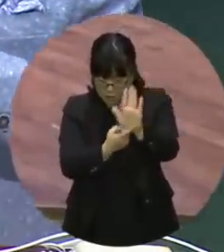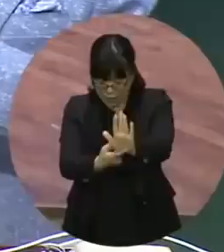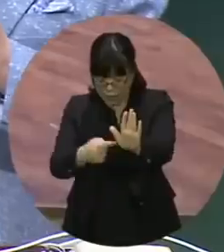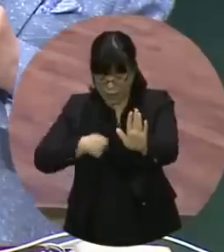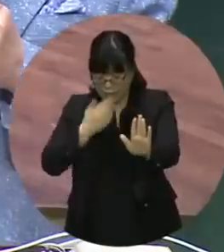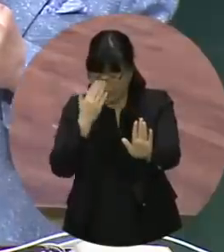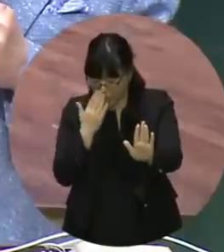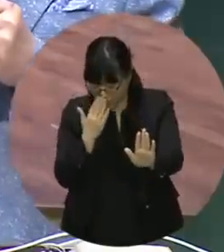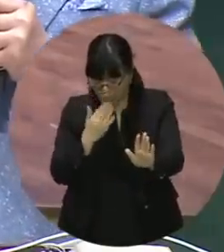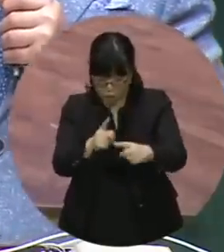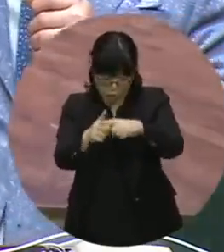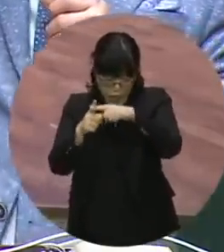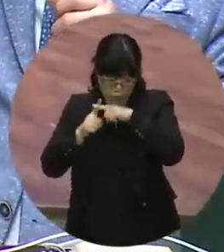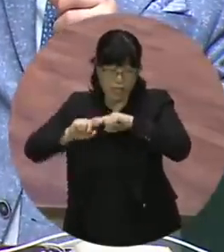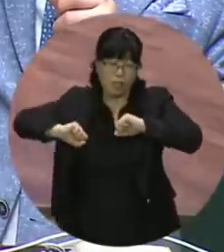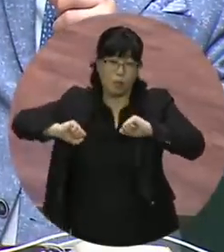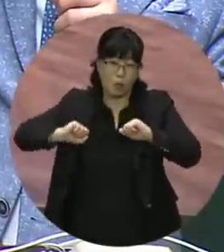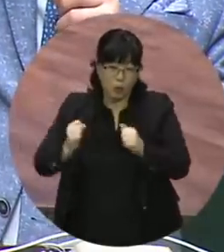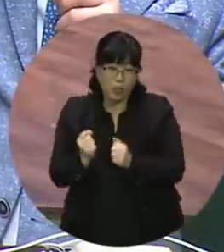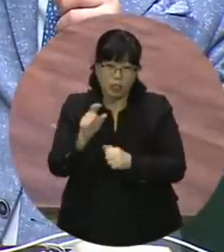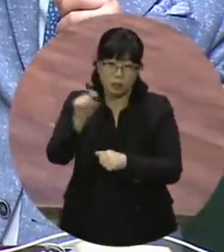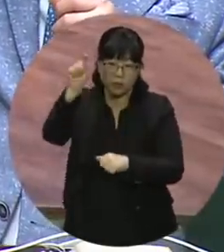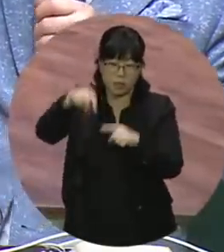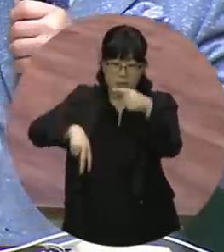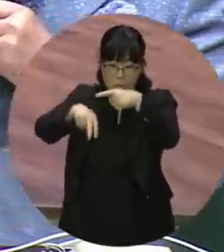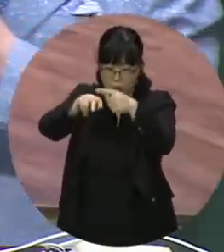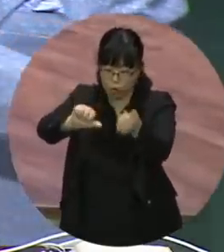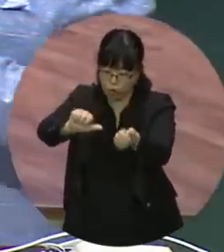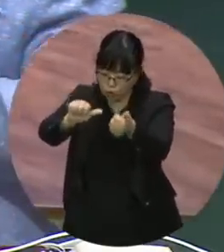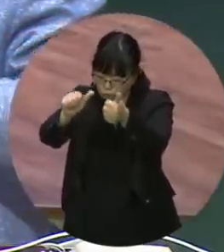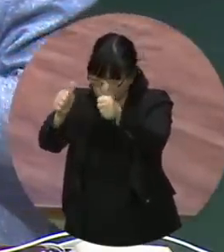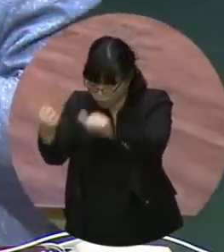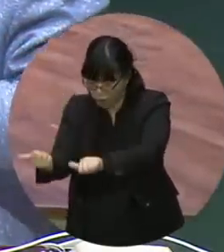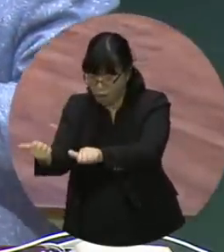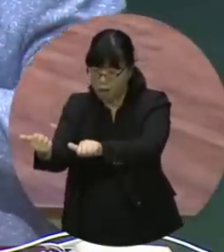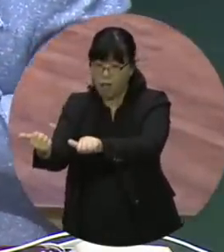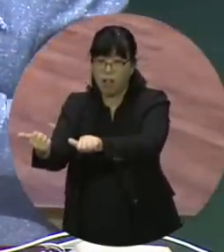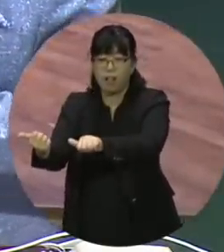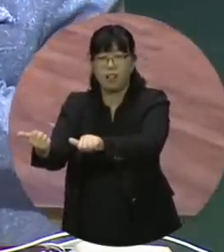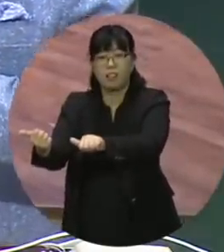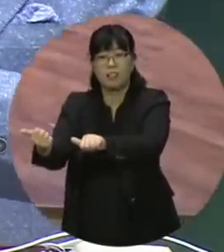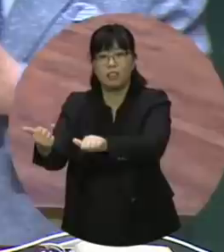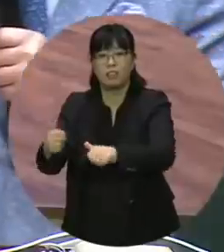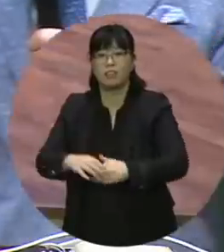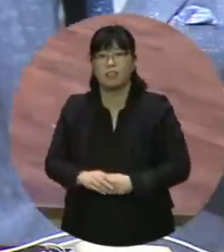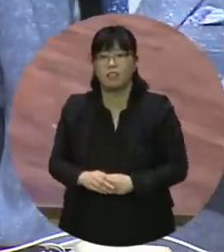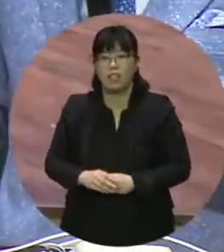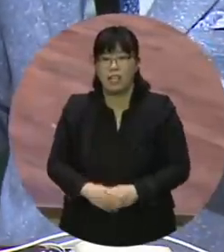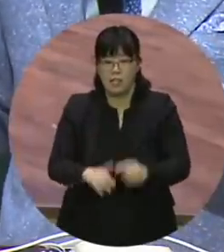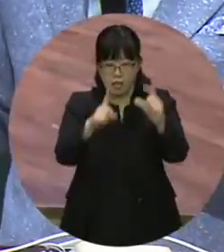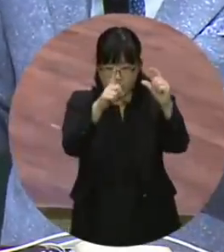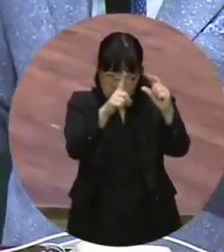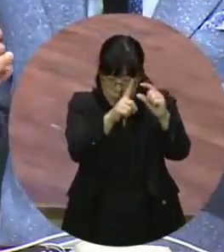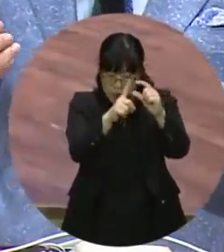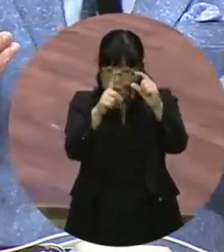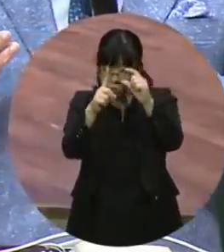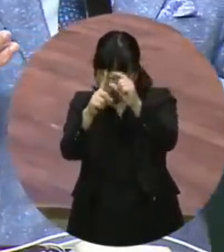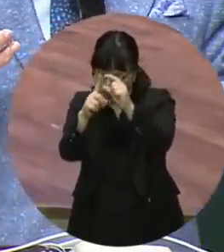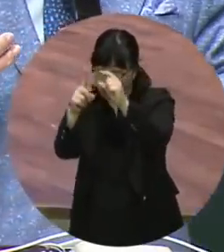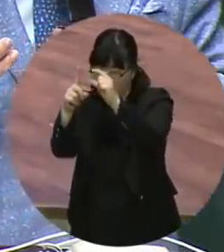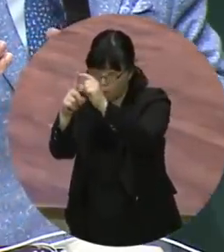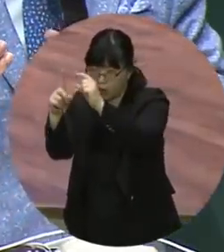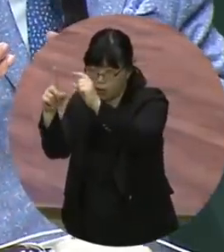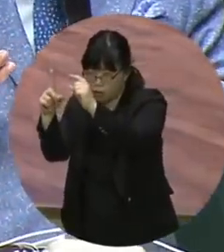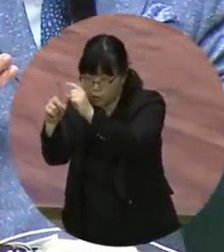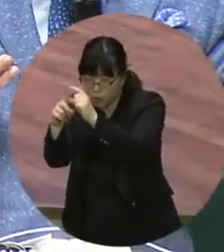죽기까지 복종하셨으니 십자가에 죽으심이라. 한 단어 한 단어를 말이죠. 내